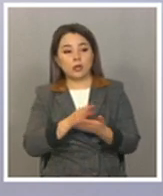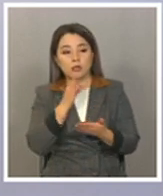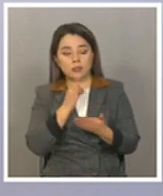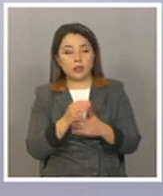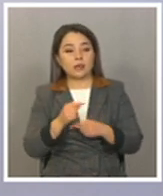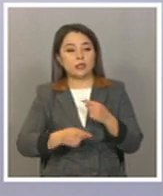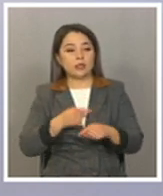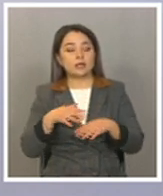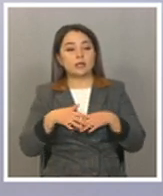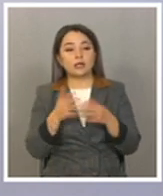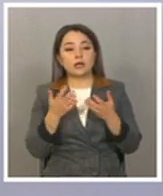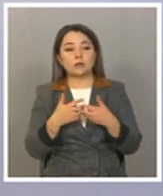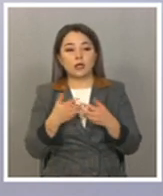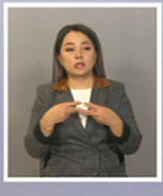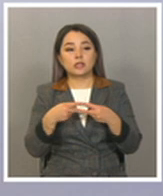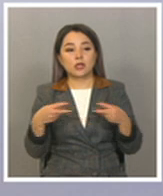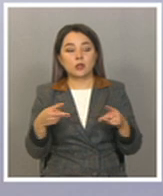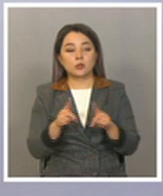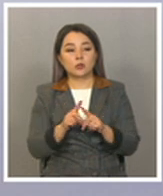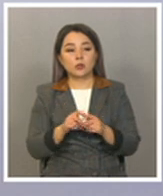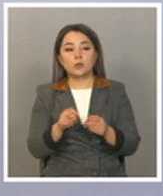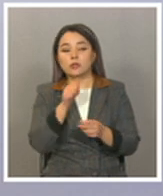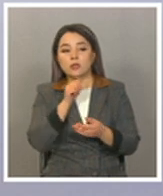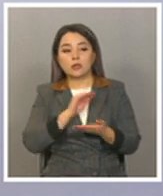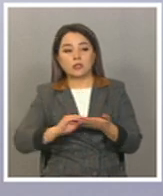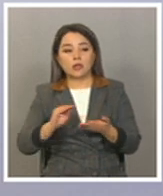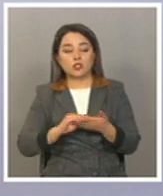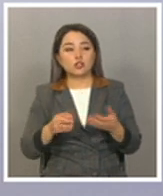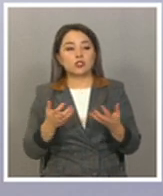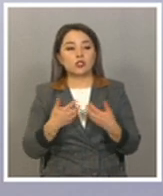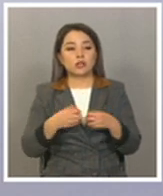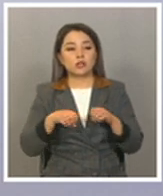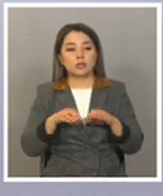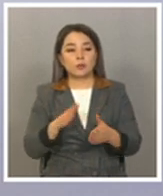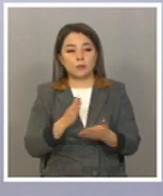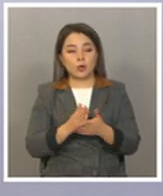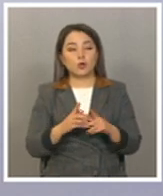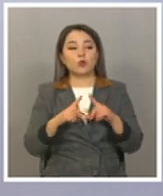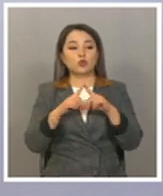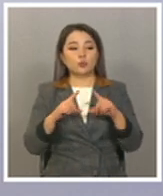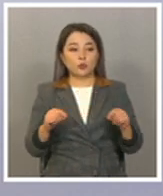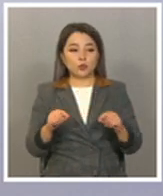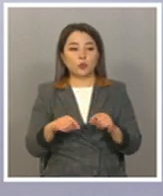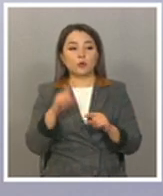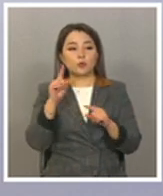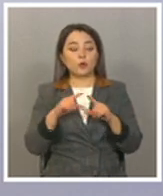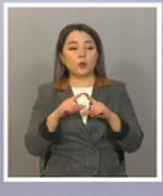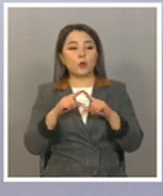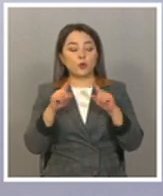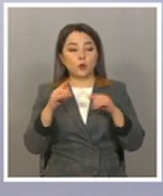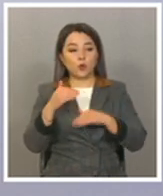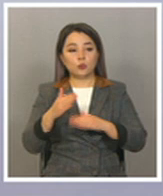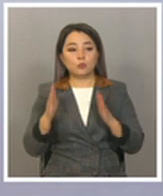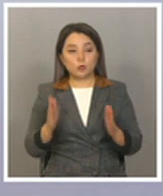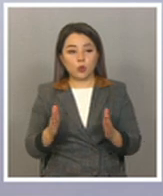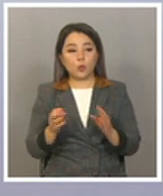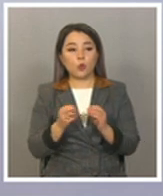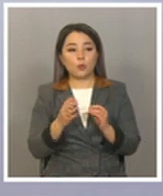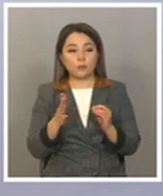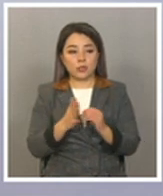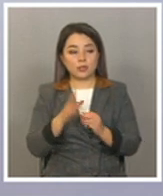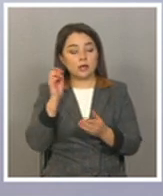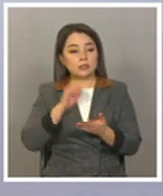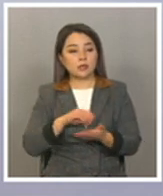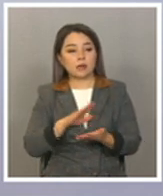келесі есепті теңдеу құру арқылы шығарайық. 3 бұрыштар мен 4 бұрыштардың саны 15.